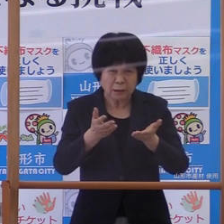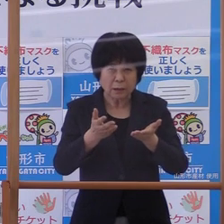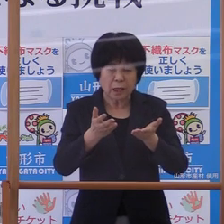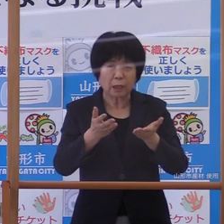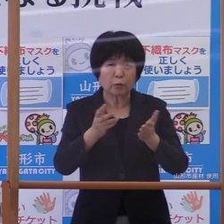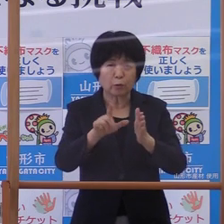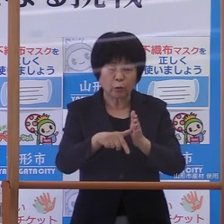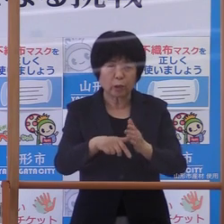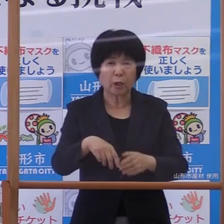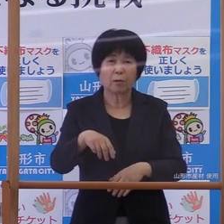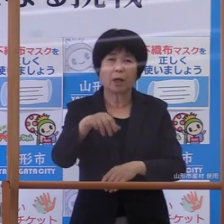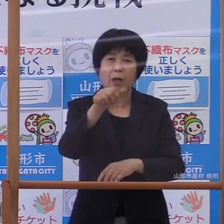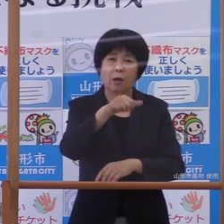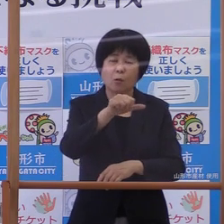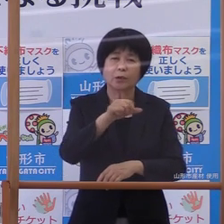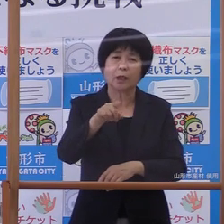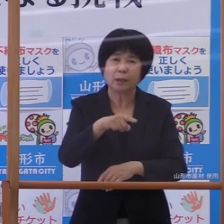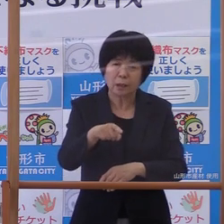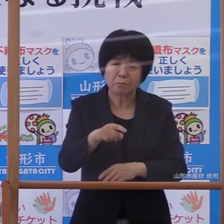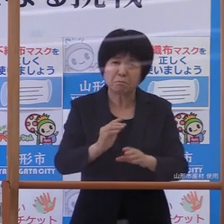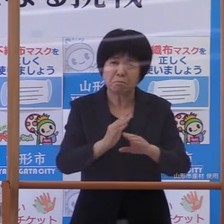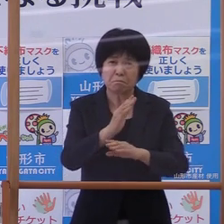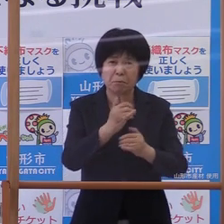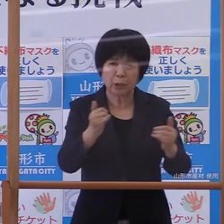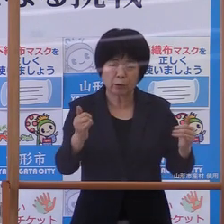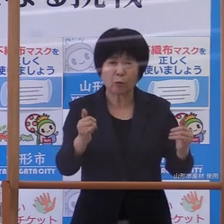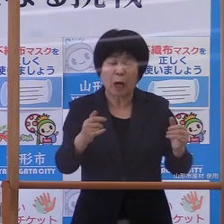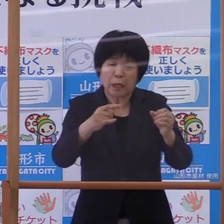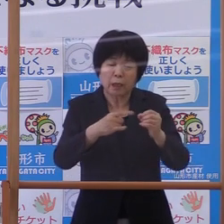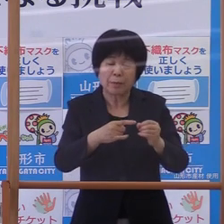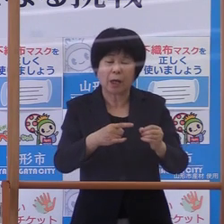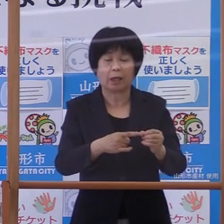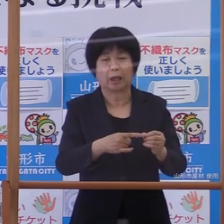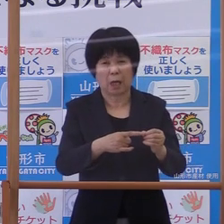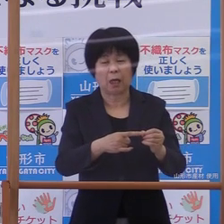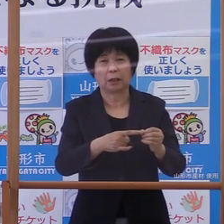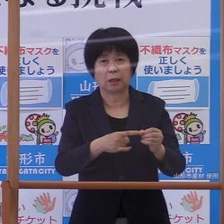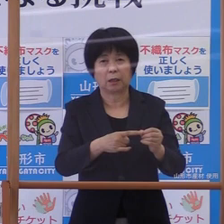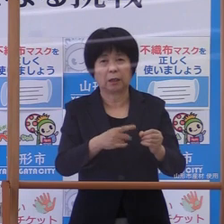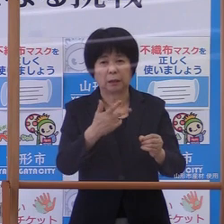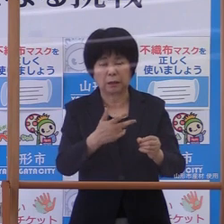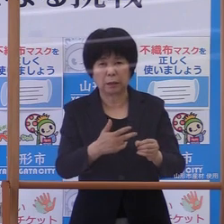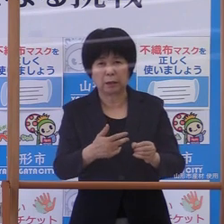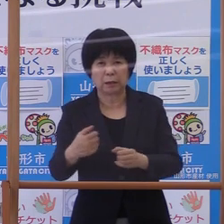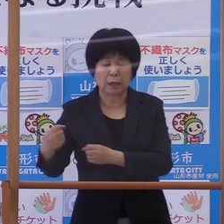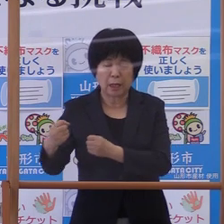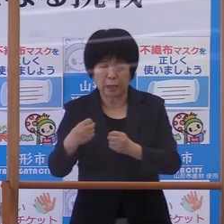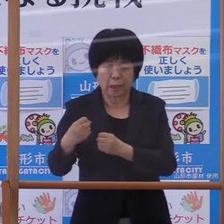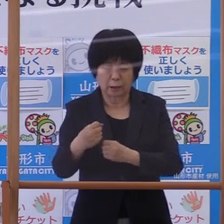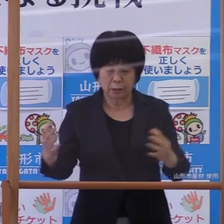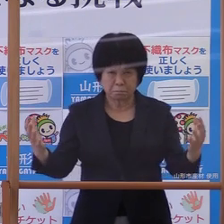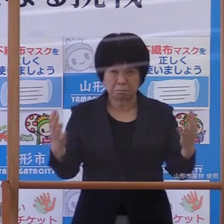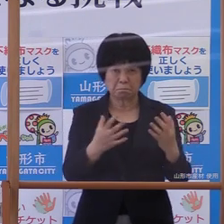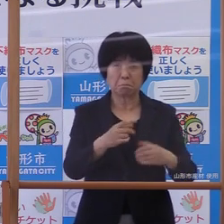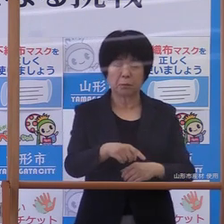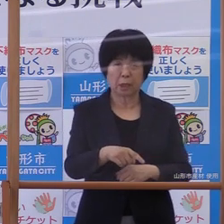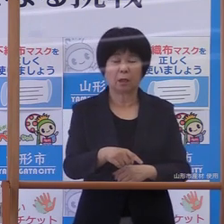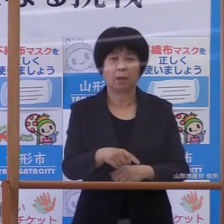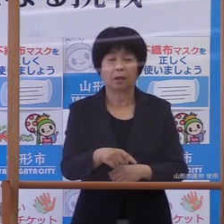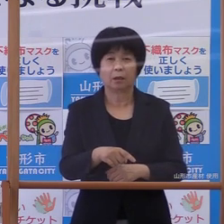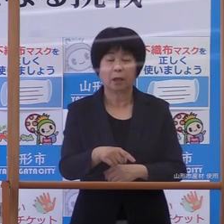ね、5000名を超える方がこの山形市に避難者として来られたんですね。そしてま